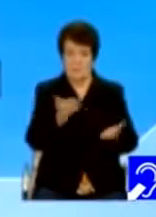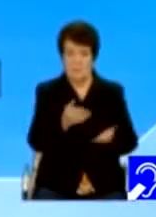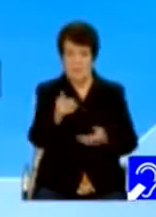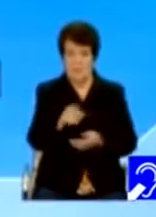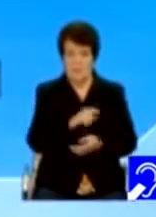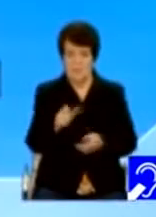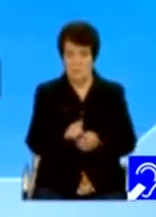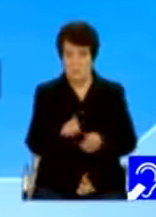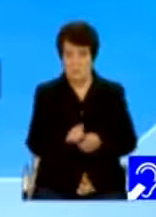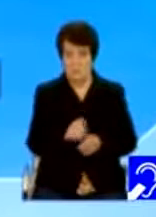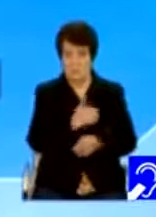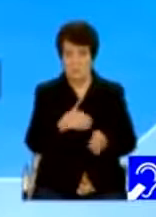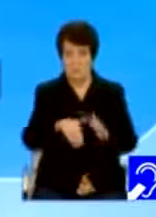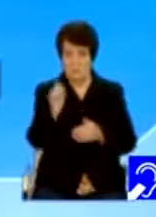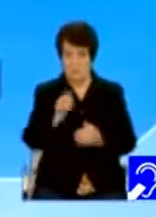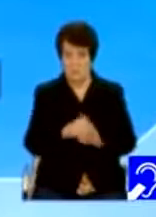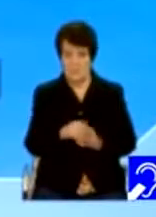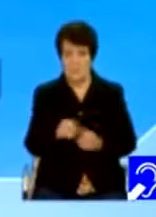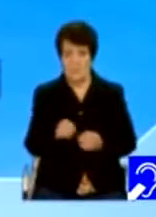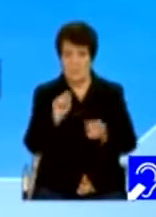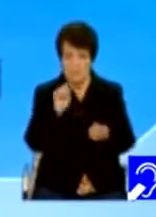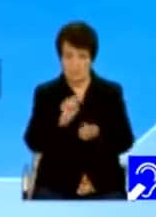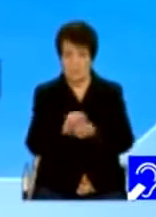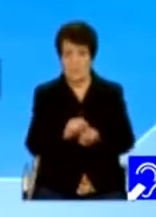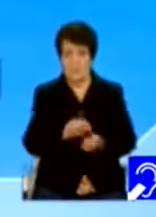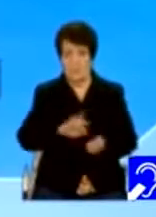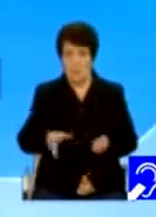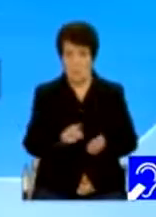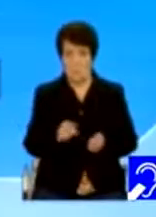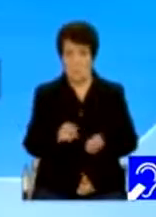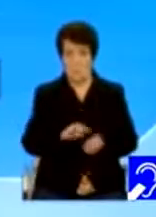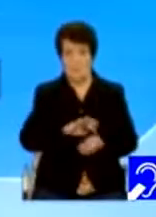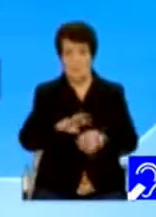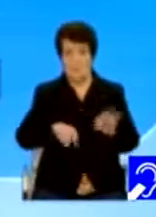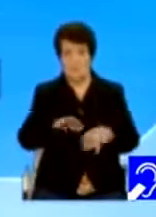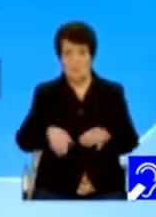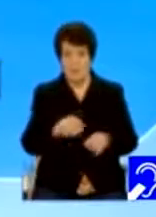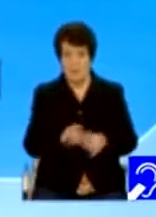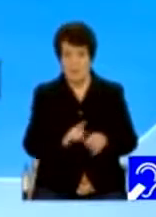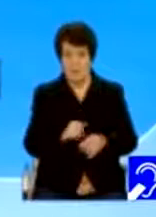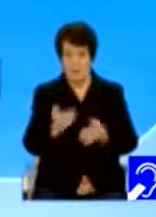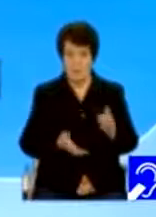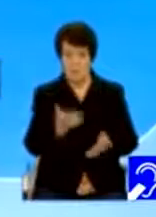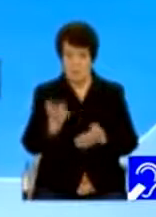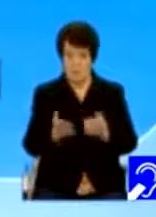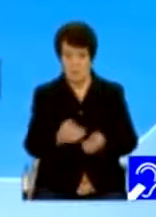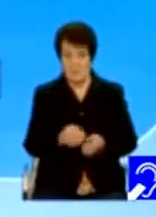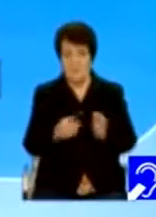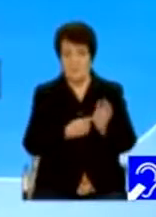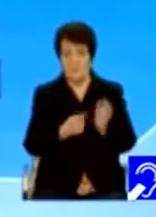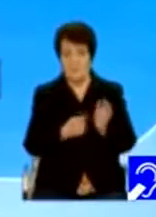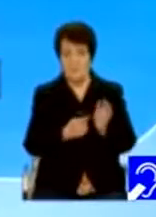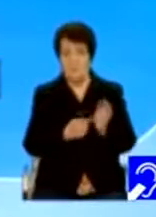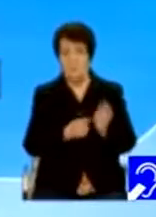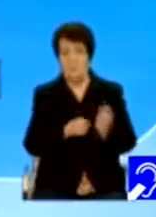au spus foarte corect, dacă vom vota conștient împotriva hoților și tâlharilor, avem o șansă să începem relansarea economiei. Și cele 600 de milioane de care vorbiți